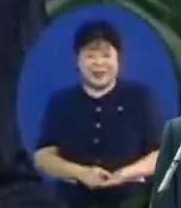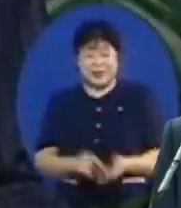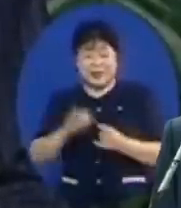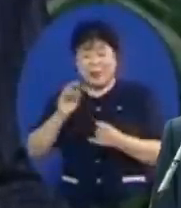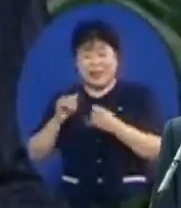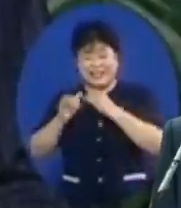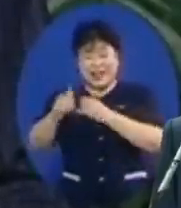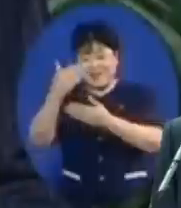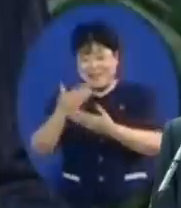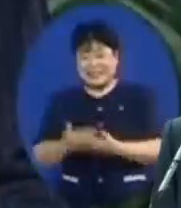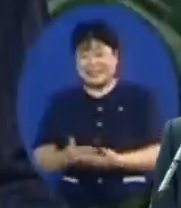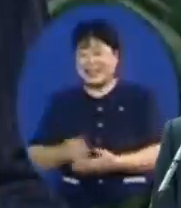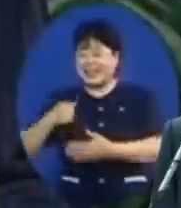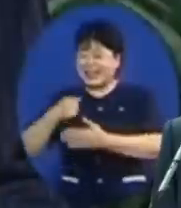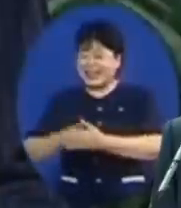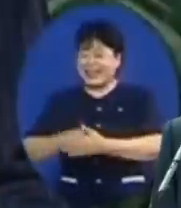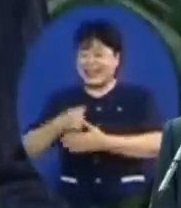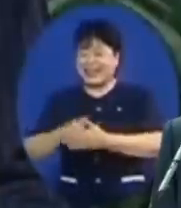것인데,